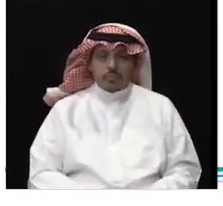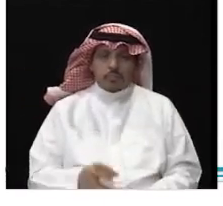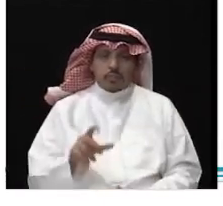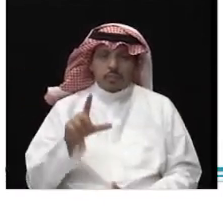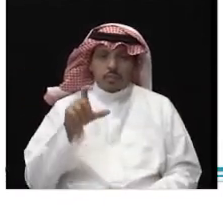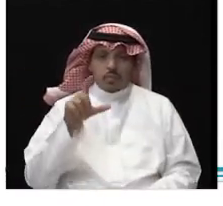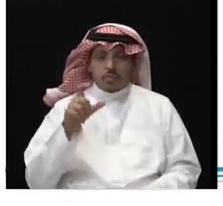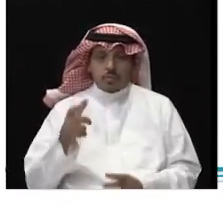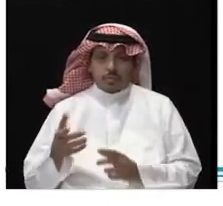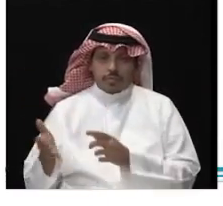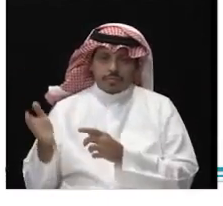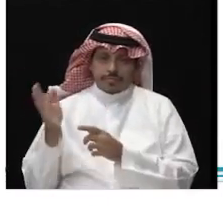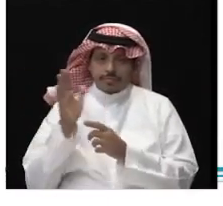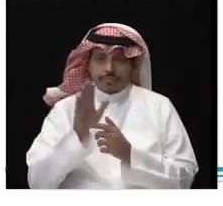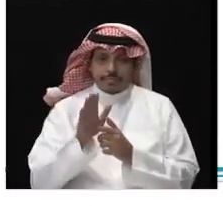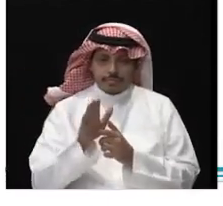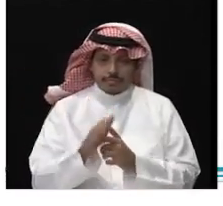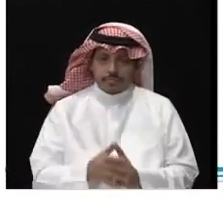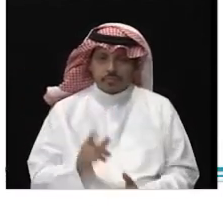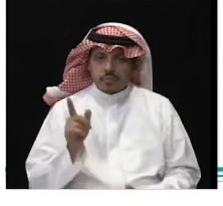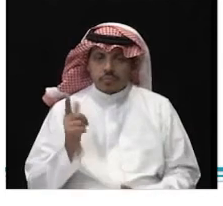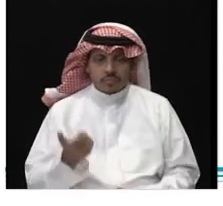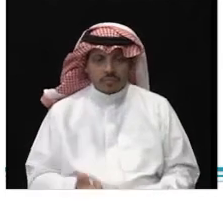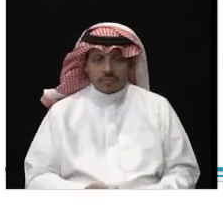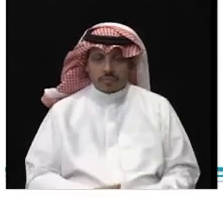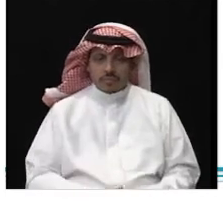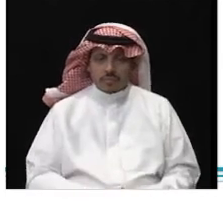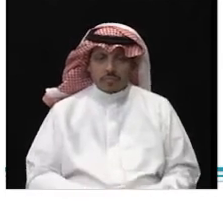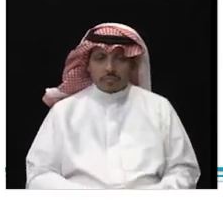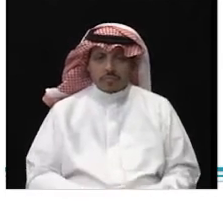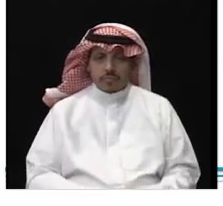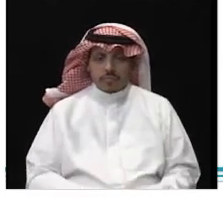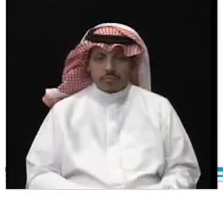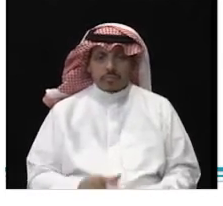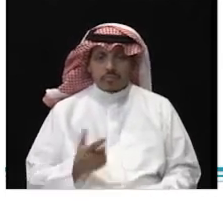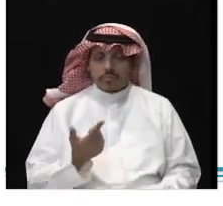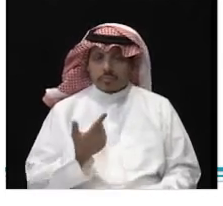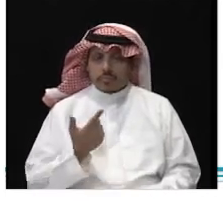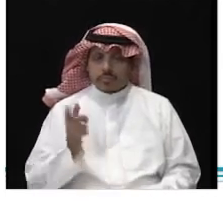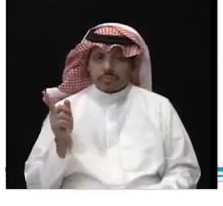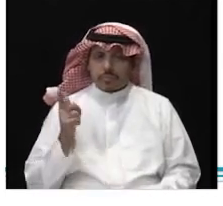الثالثة، لاحظوا معي الصورة الثالثة، صورة